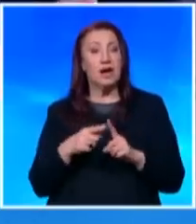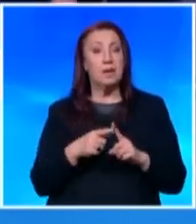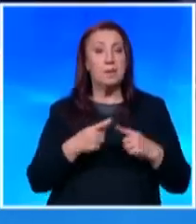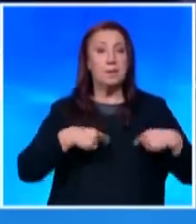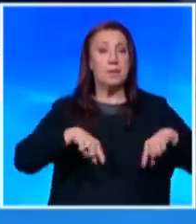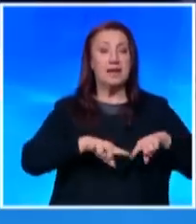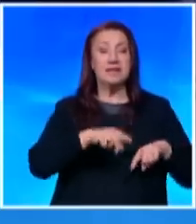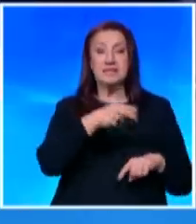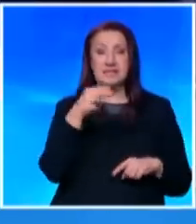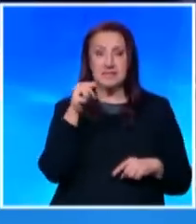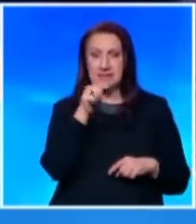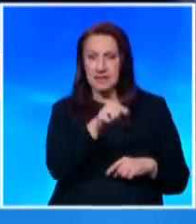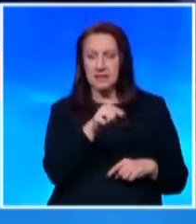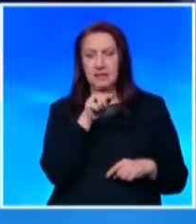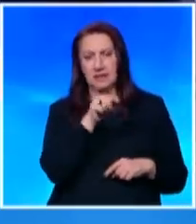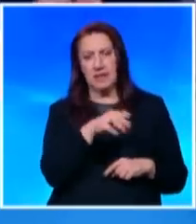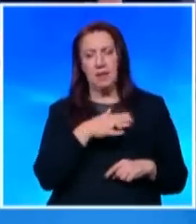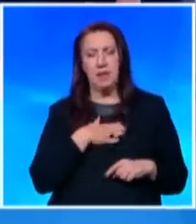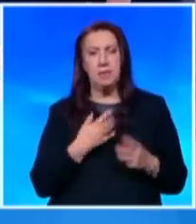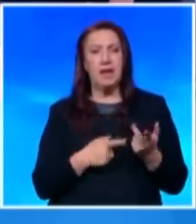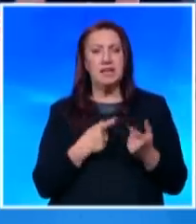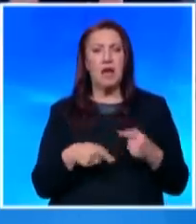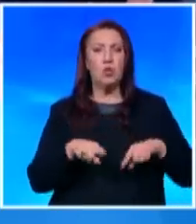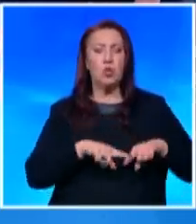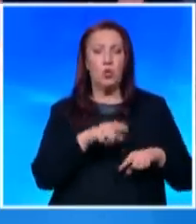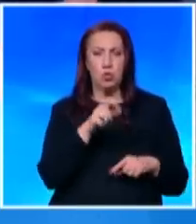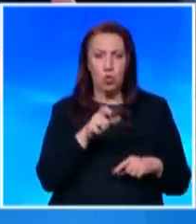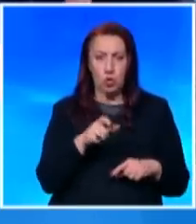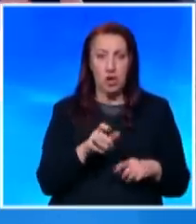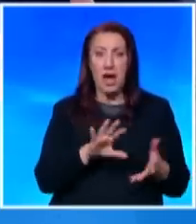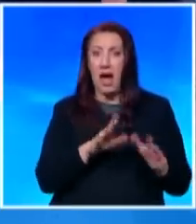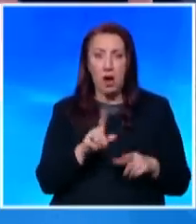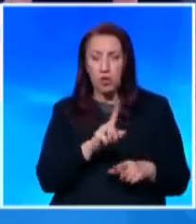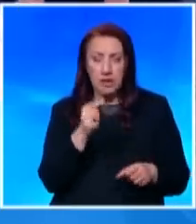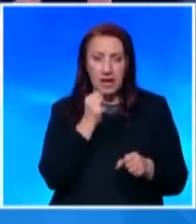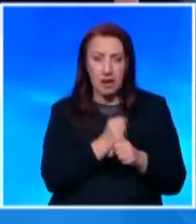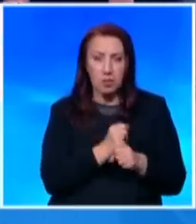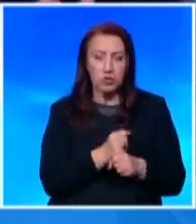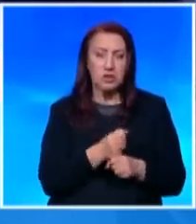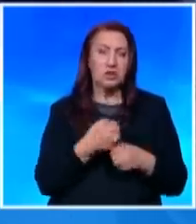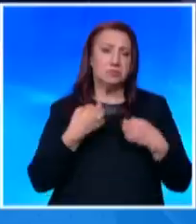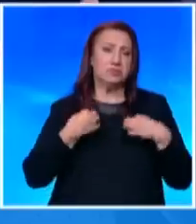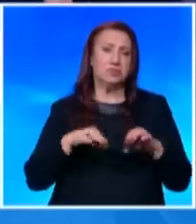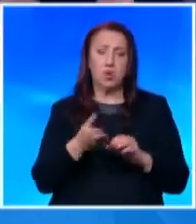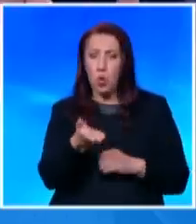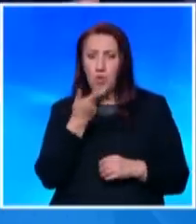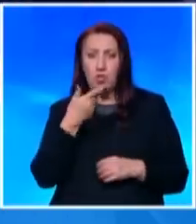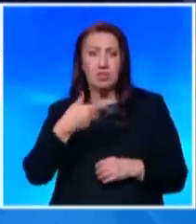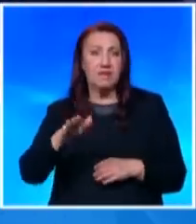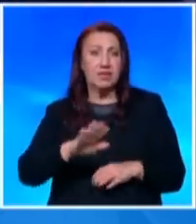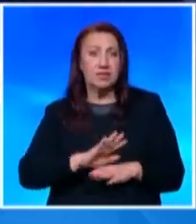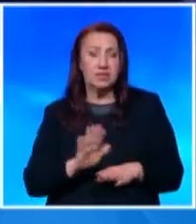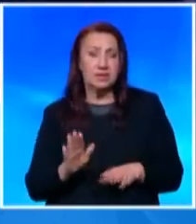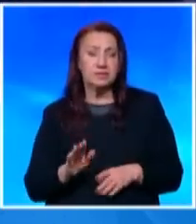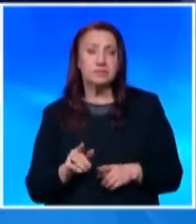има някакви прокурори, които ще вършат своята работа и ако не я вършат, те ще бъдат, разбира се, освобождавани. Самата фигура